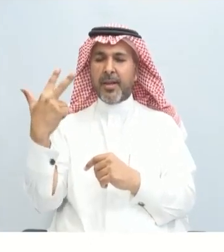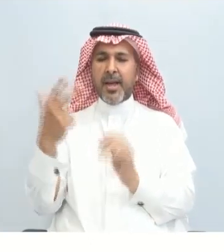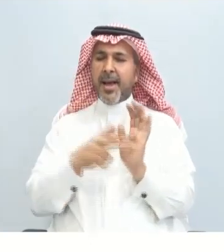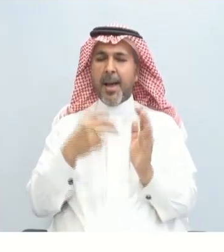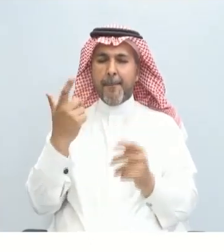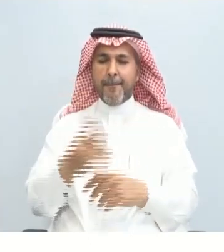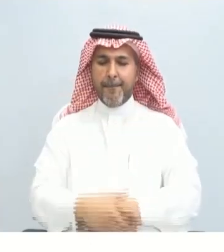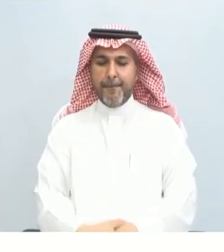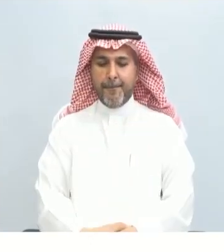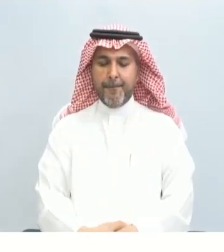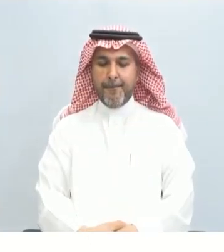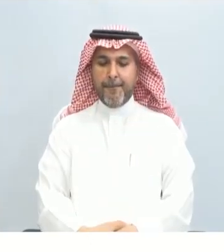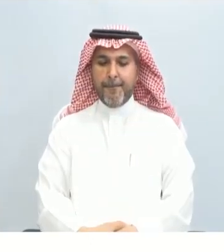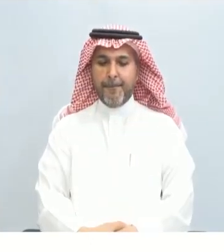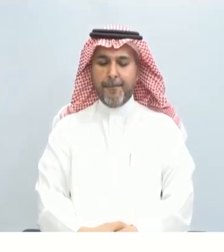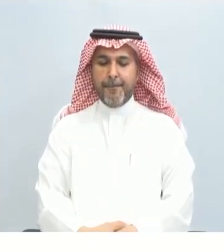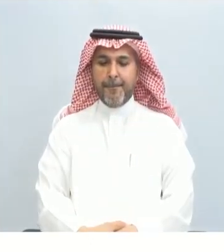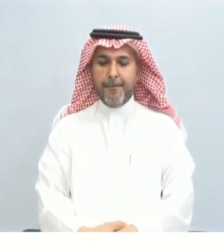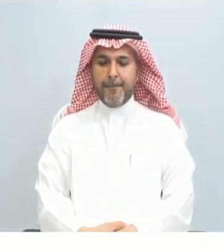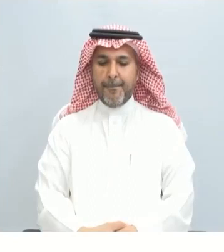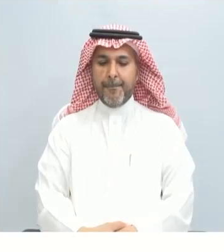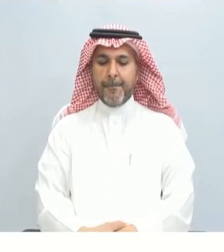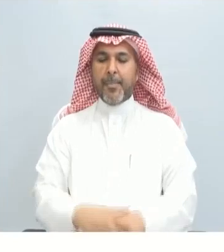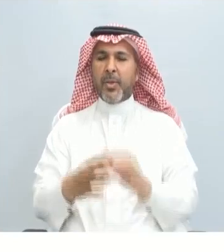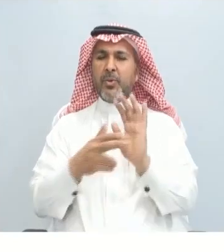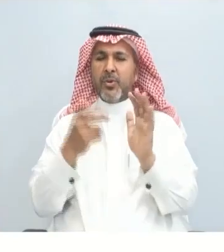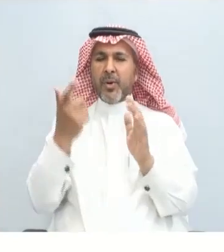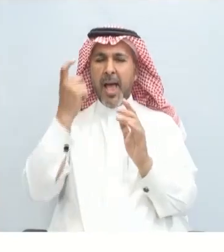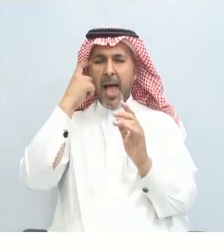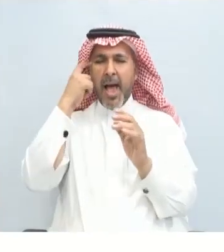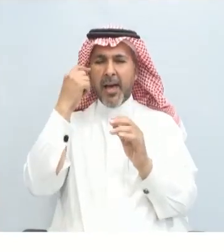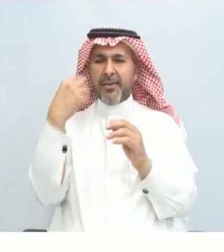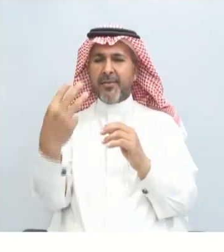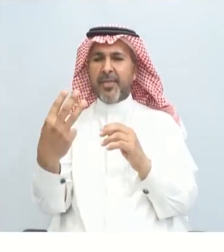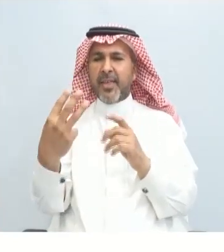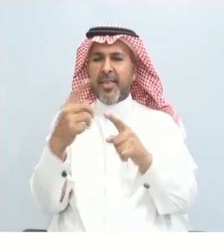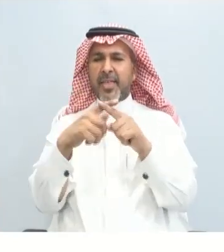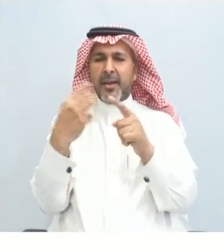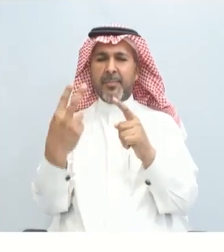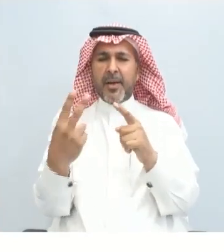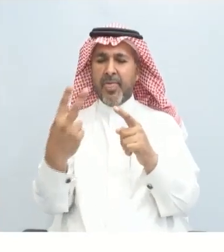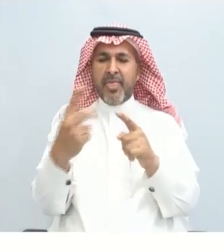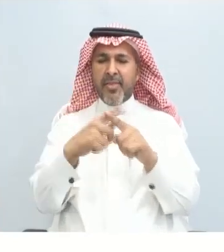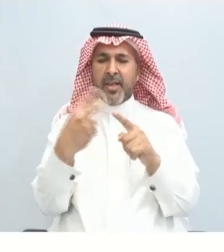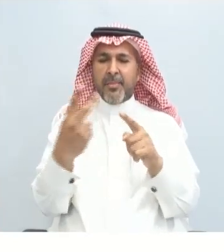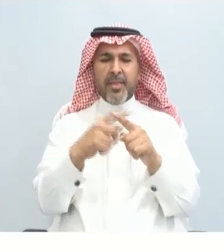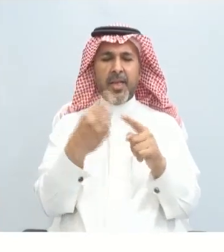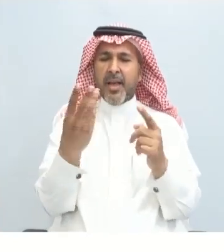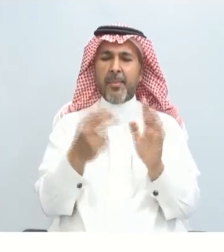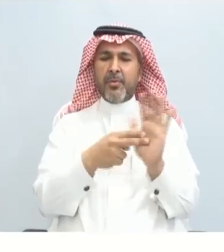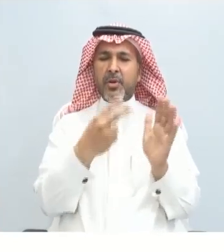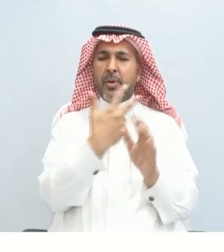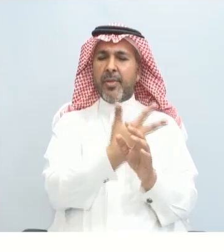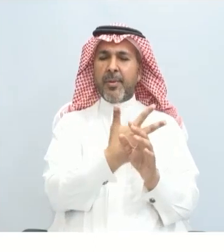يساوي هذا يساوي 3 ما هو الاس اللي نرفعه فوق فوق الاثنين يعطيني 8 اللي هو